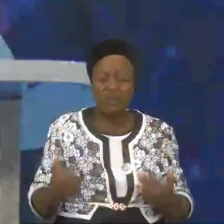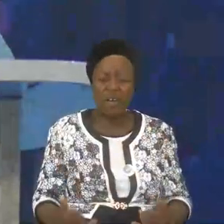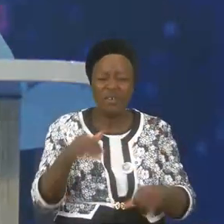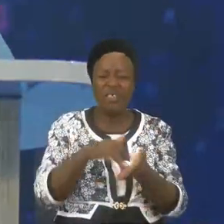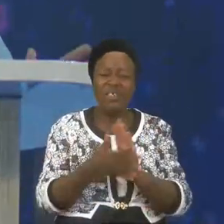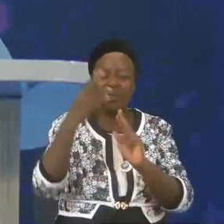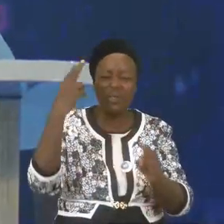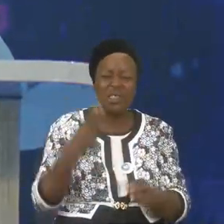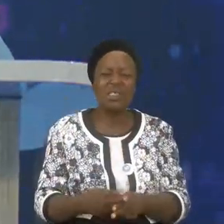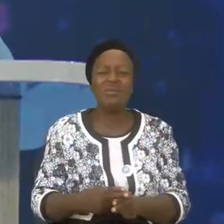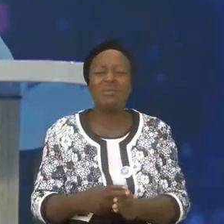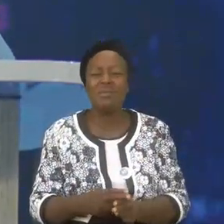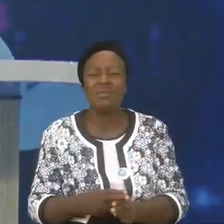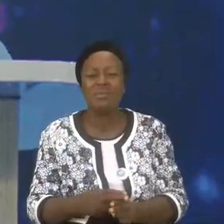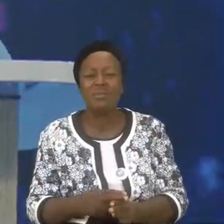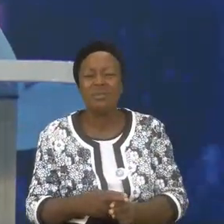de Jésus.